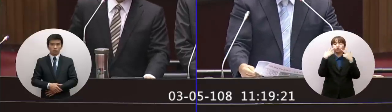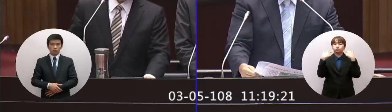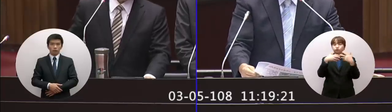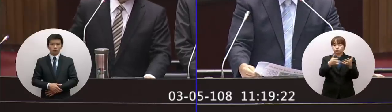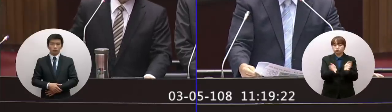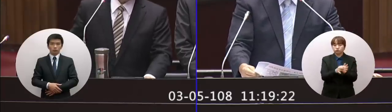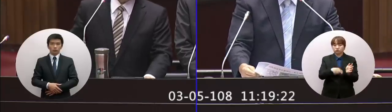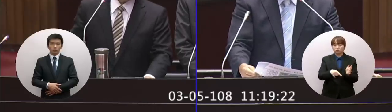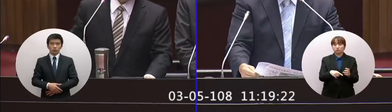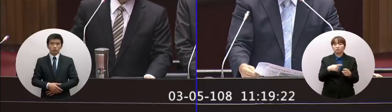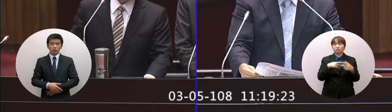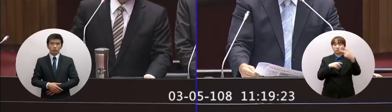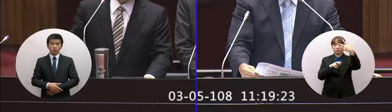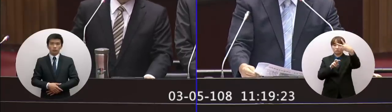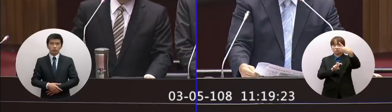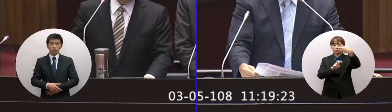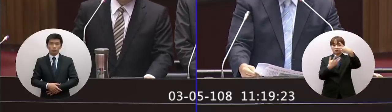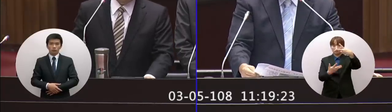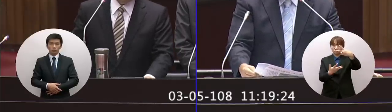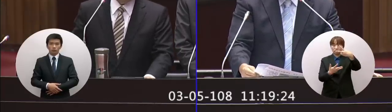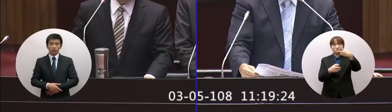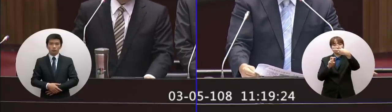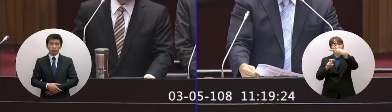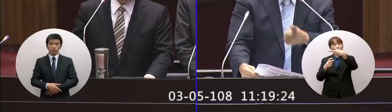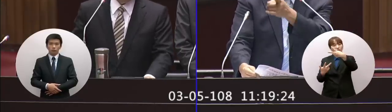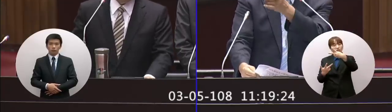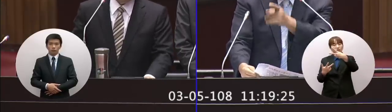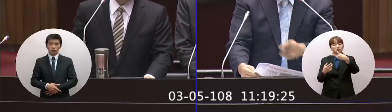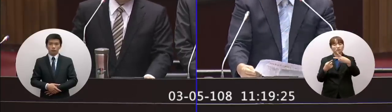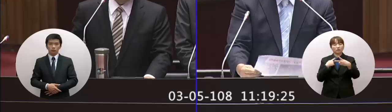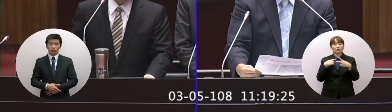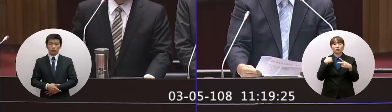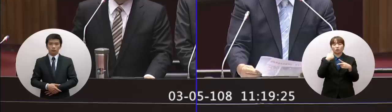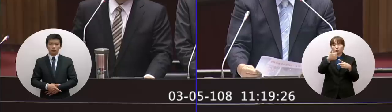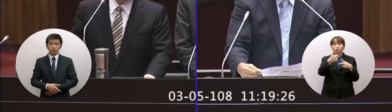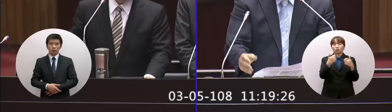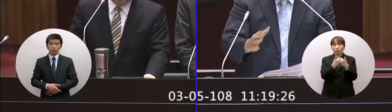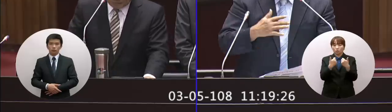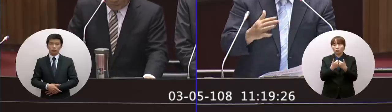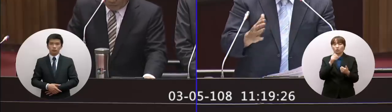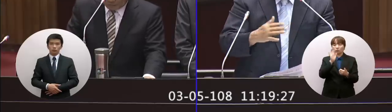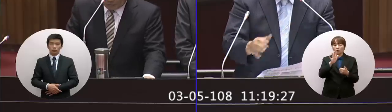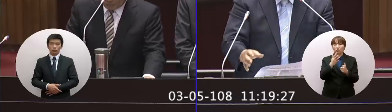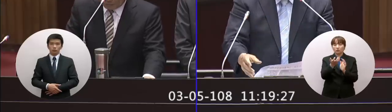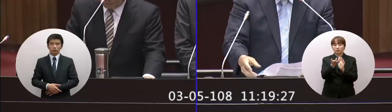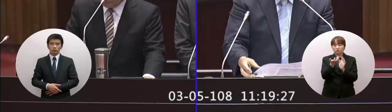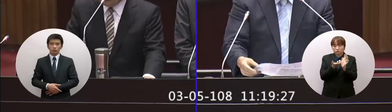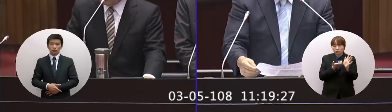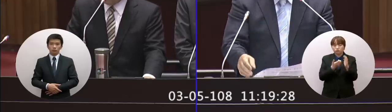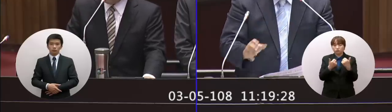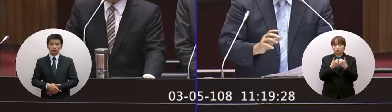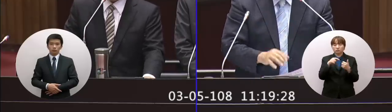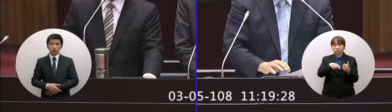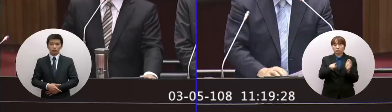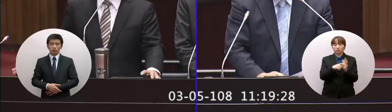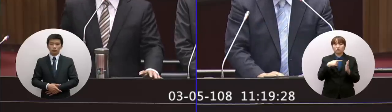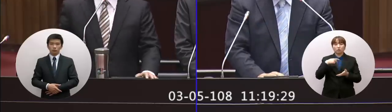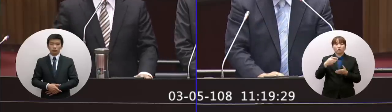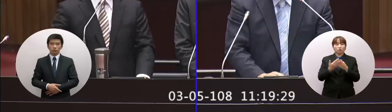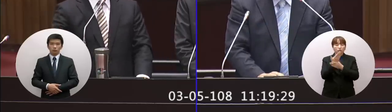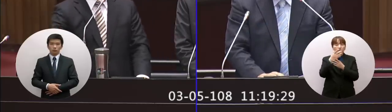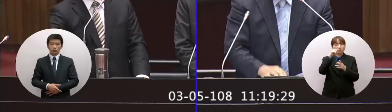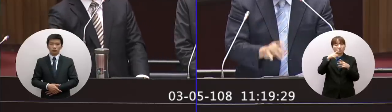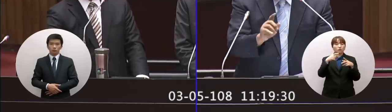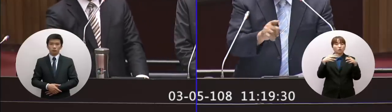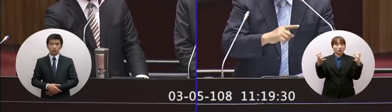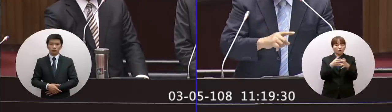上个礼三二月二十八号吧，还是二十七号，我到原民会去开的这个会前会，当时我提出了一个共